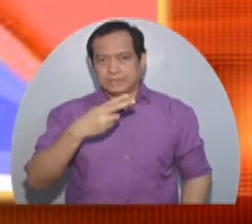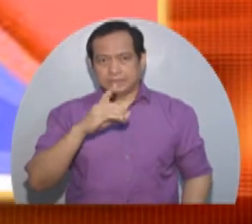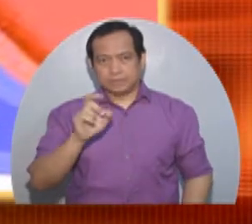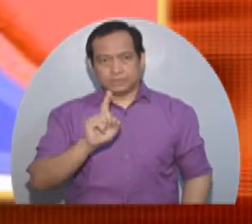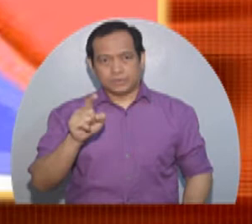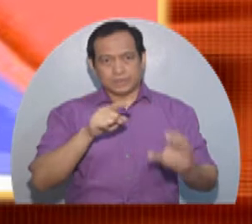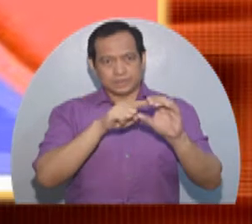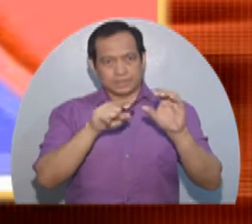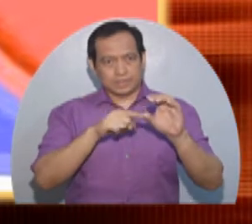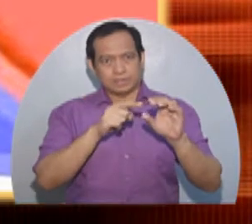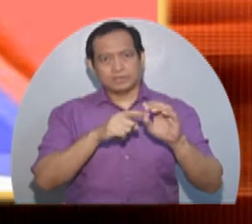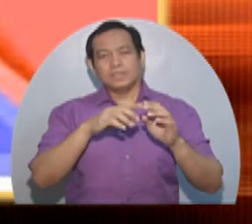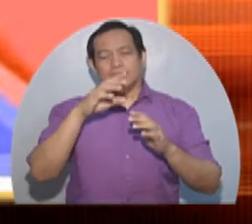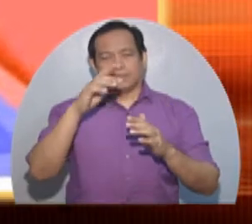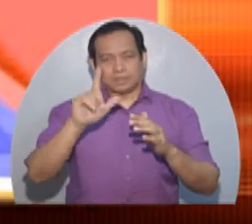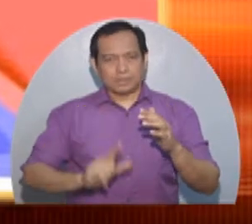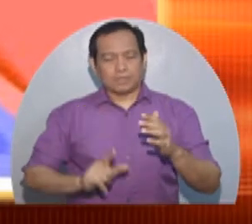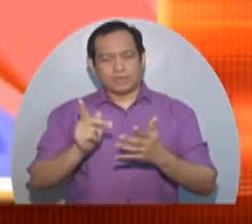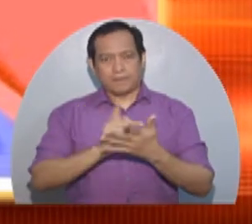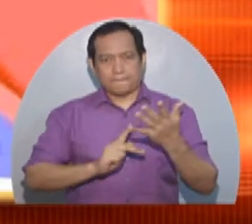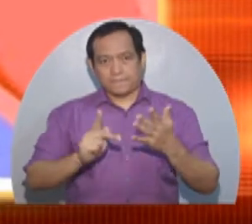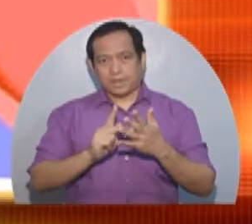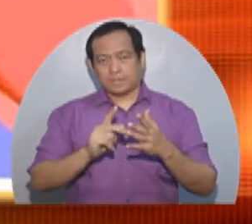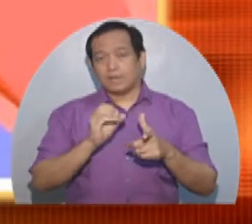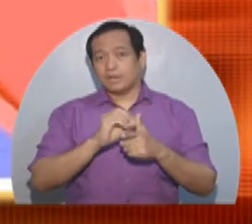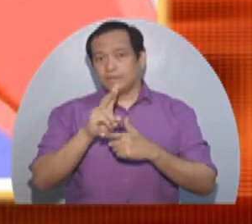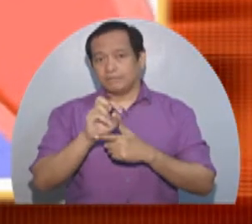saan ang butas ay maaari na sa ibabang parte o